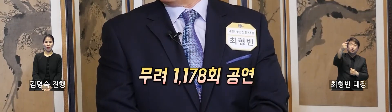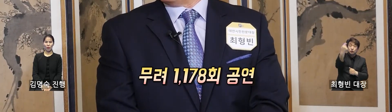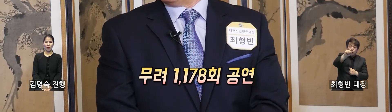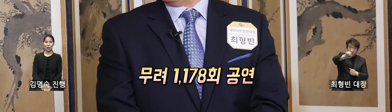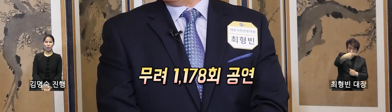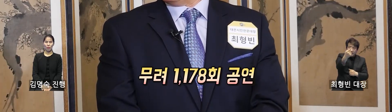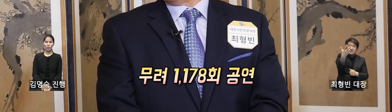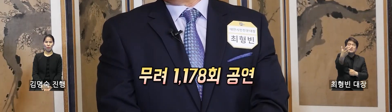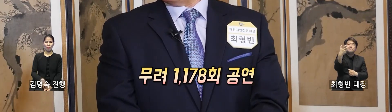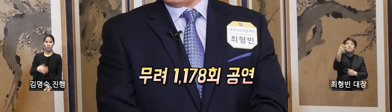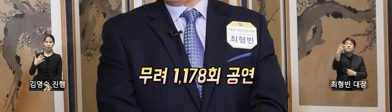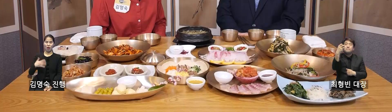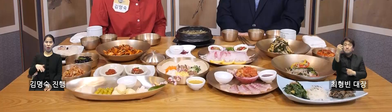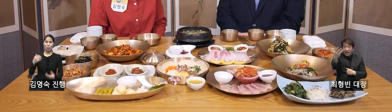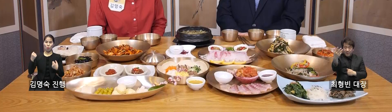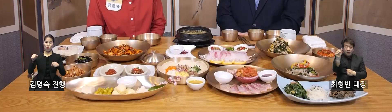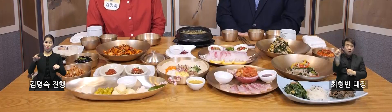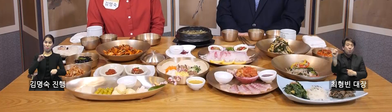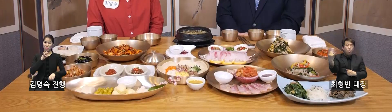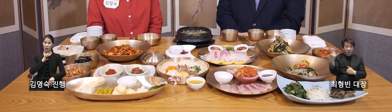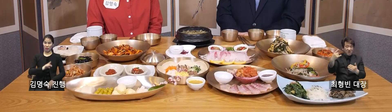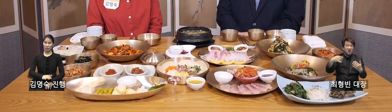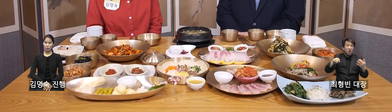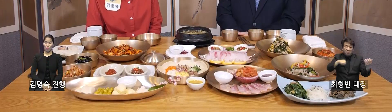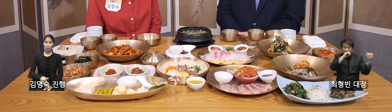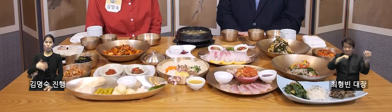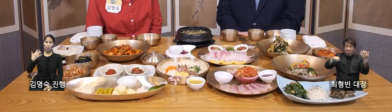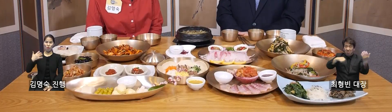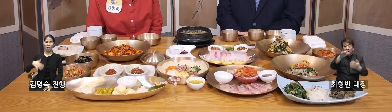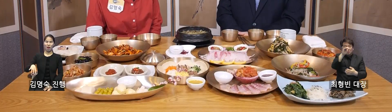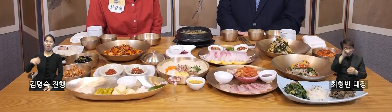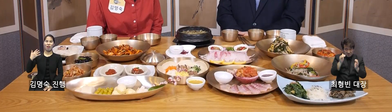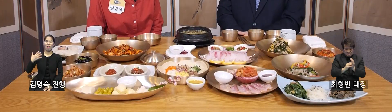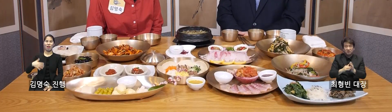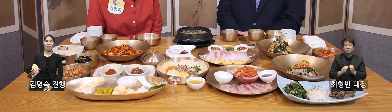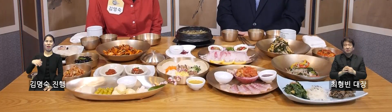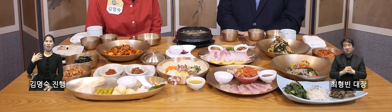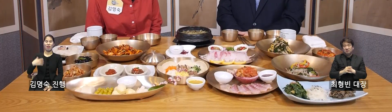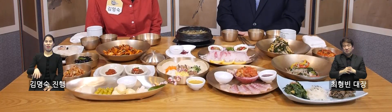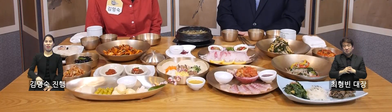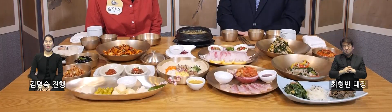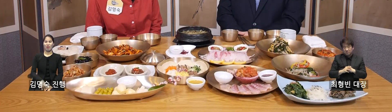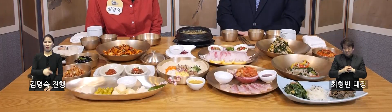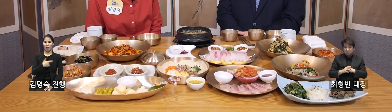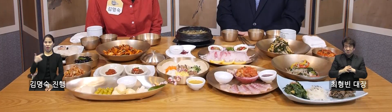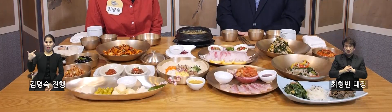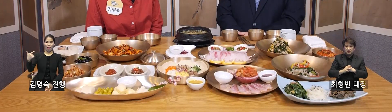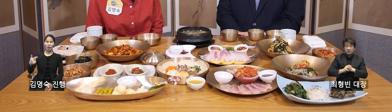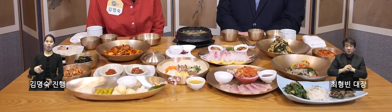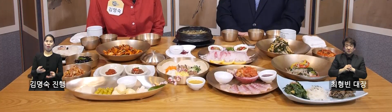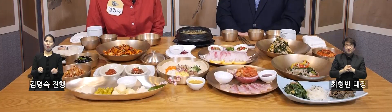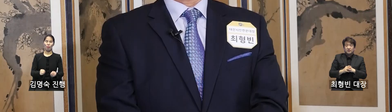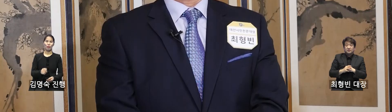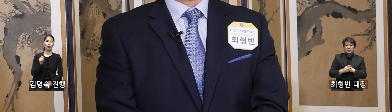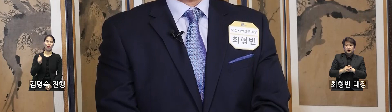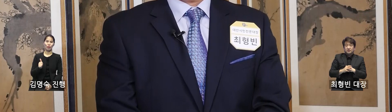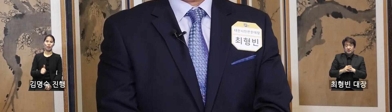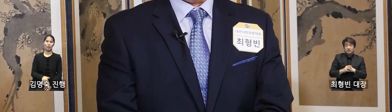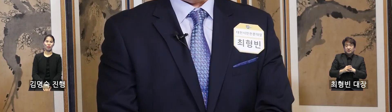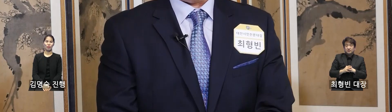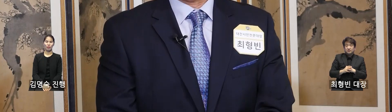저희들이 흥 난 왜 뭐 엄청난 하시면 되요 어 그래